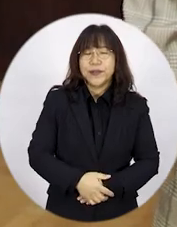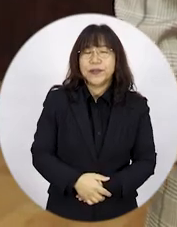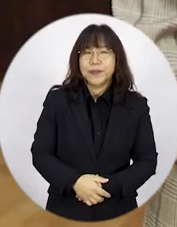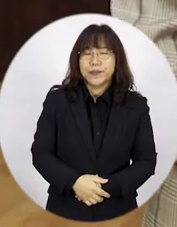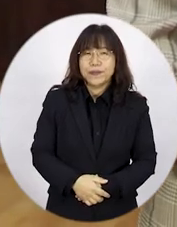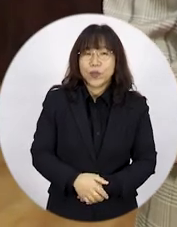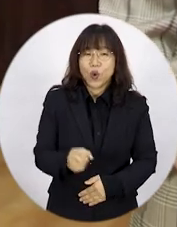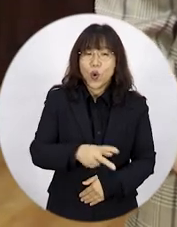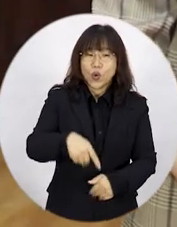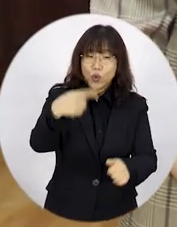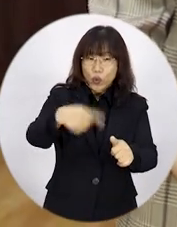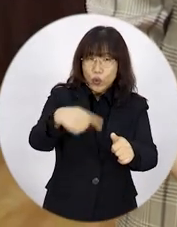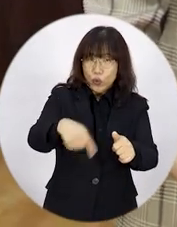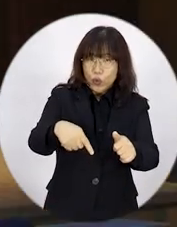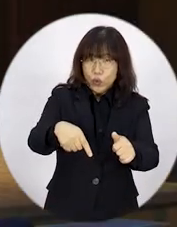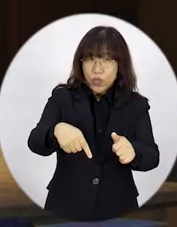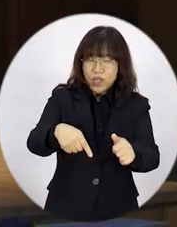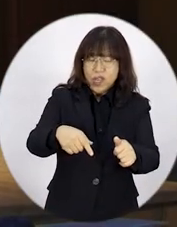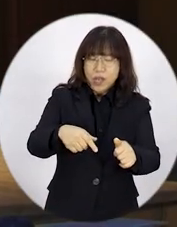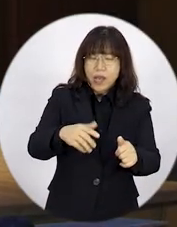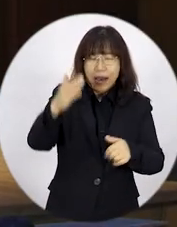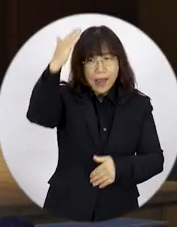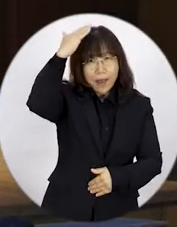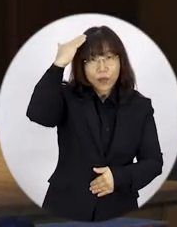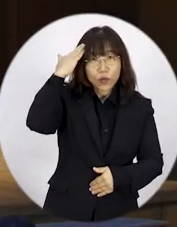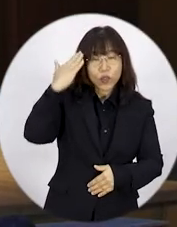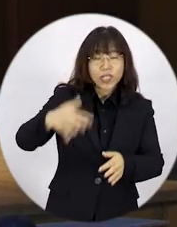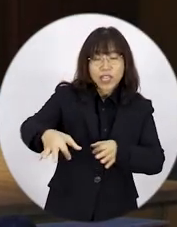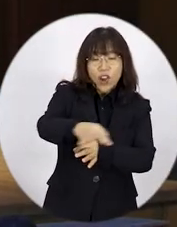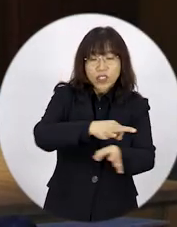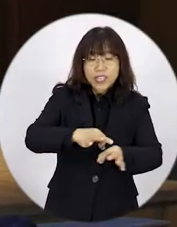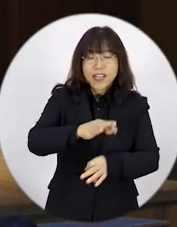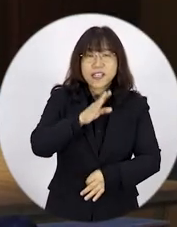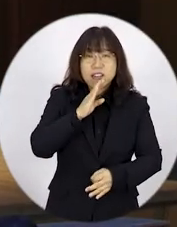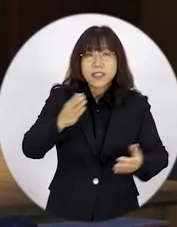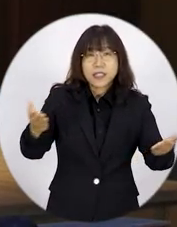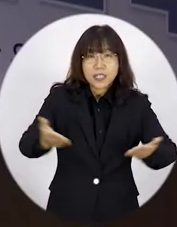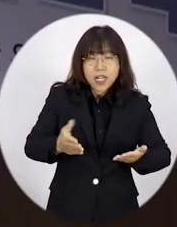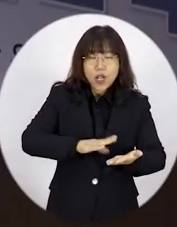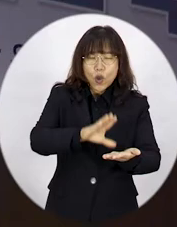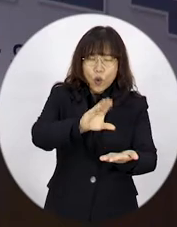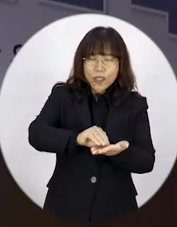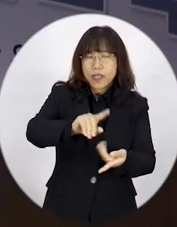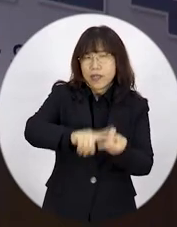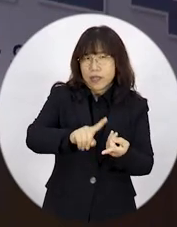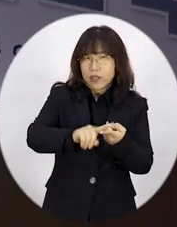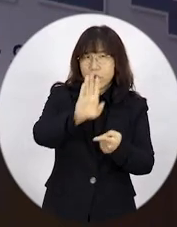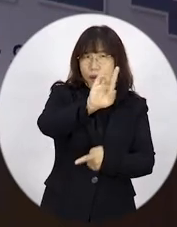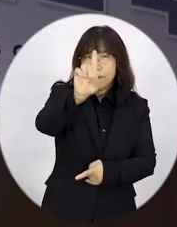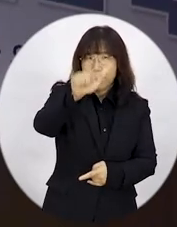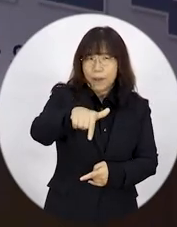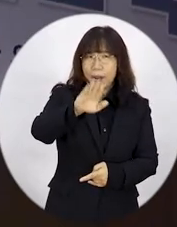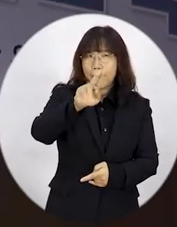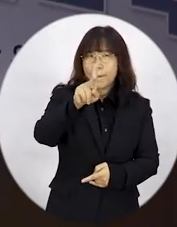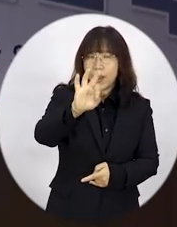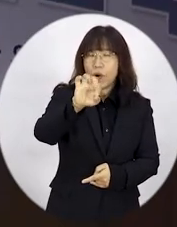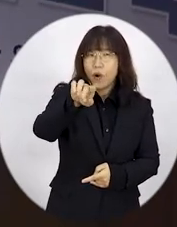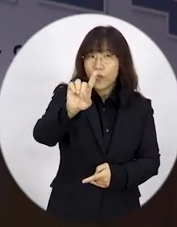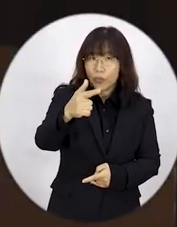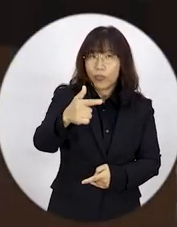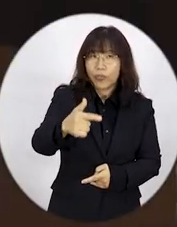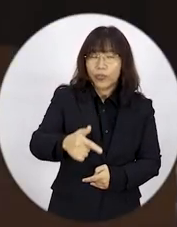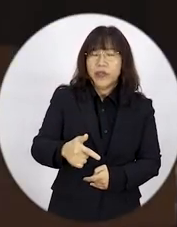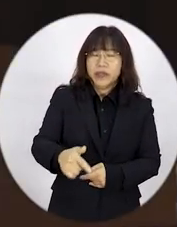이어 본격적인 교육에서는 한국경제의 현실과 과제라는 주제로 안민정책포럼 박병원 이사장의